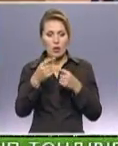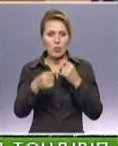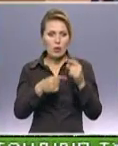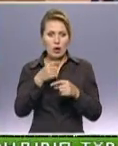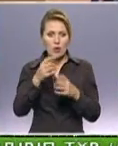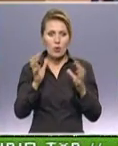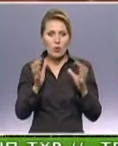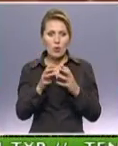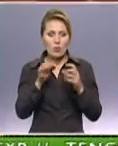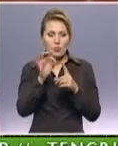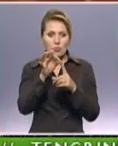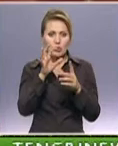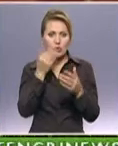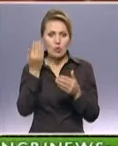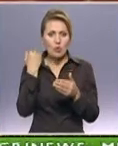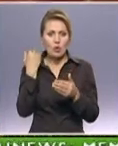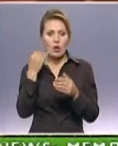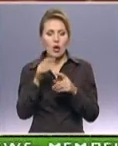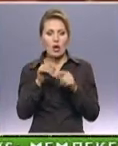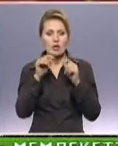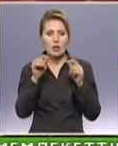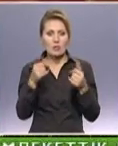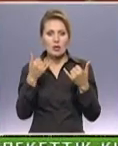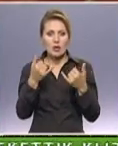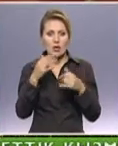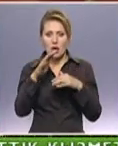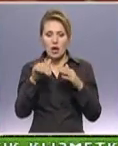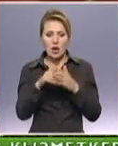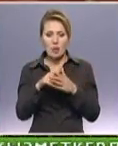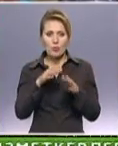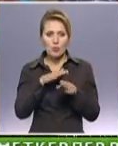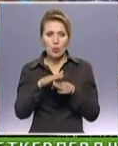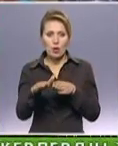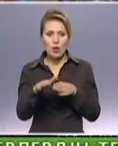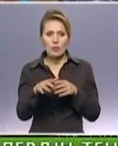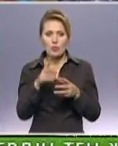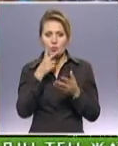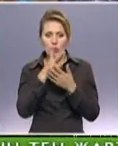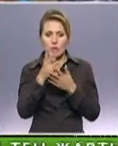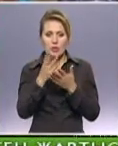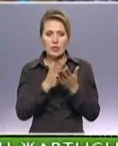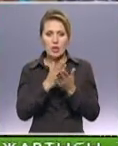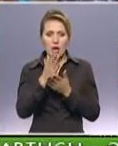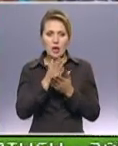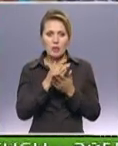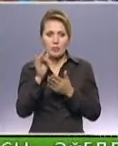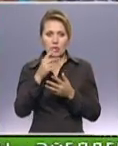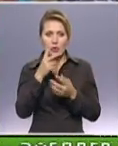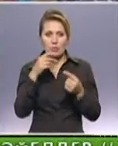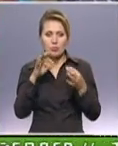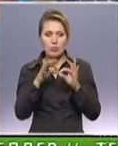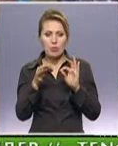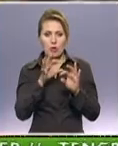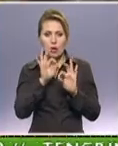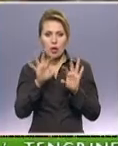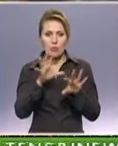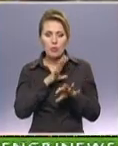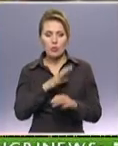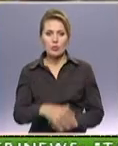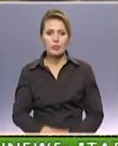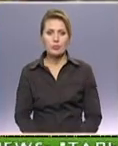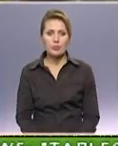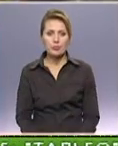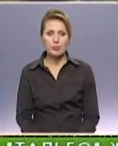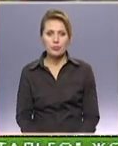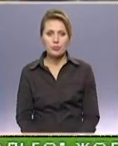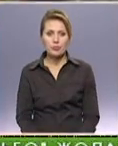сақтау мақсатында. Сол заманның ашылмаған қырларын әлі күнге толыққанды берілмеген саяси мәртебесіне де тоқталды. Бұл той кімге